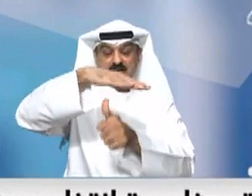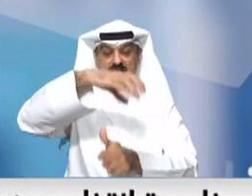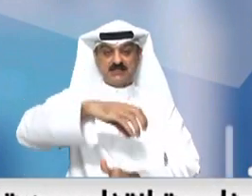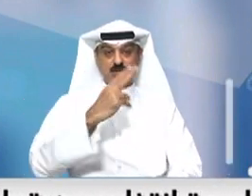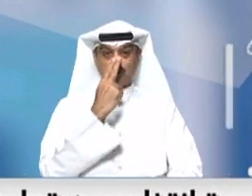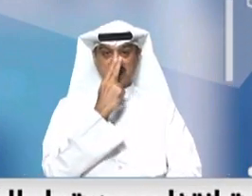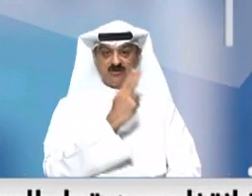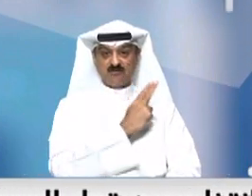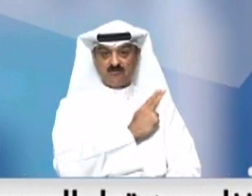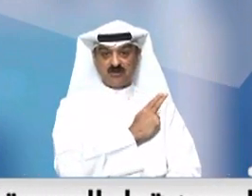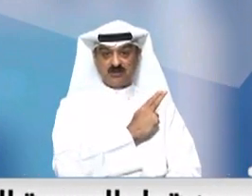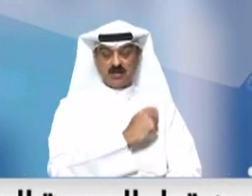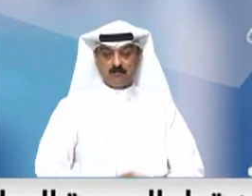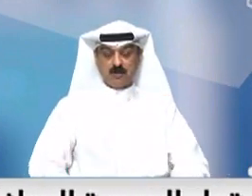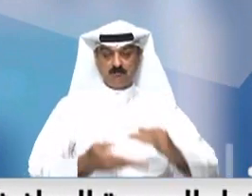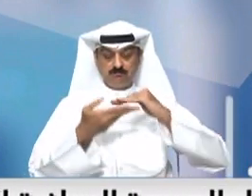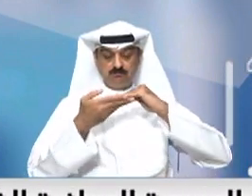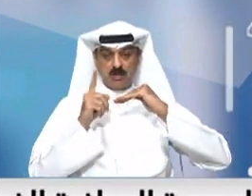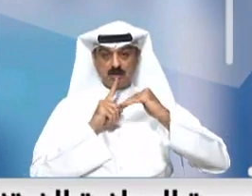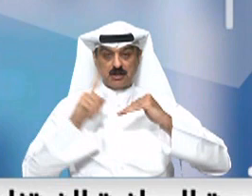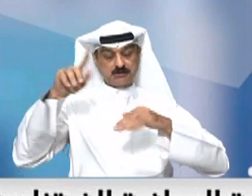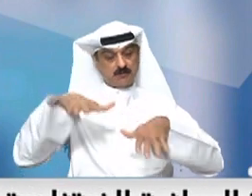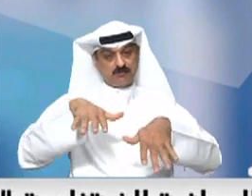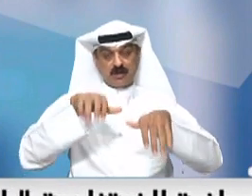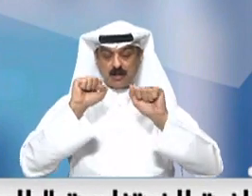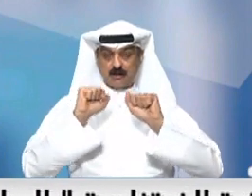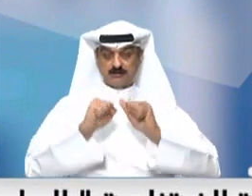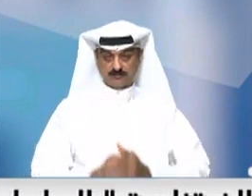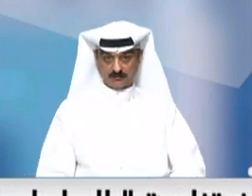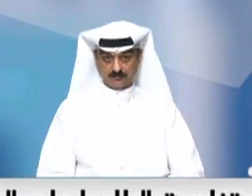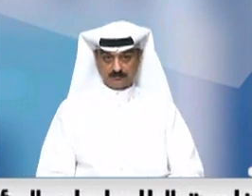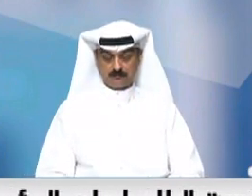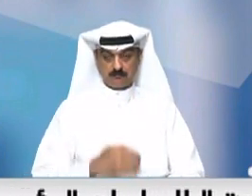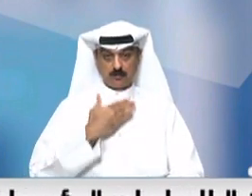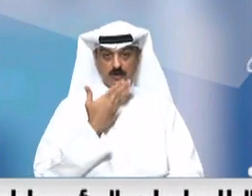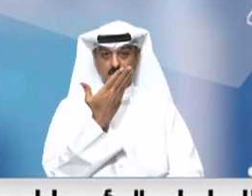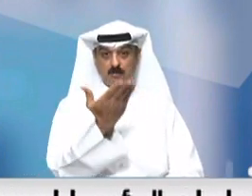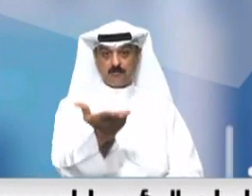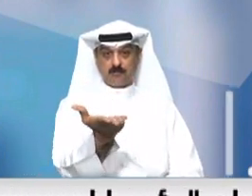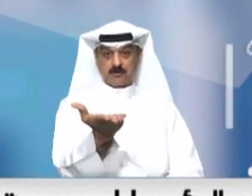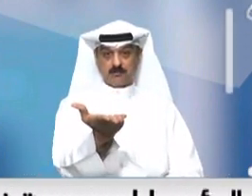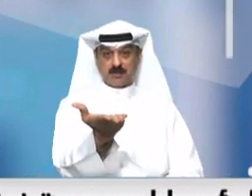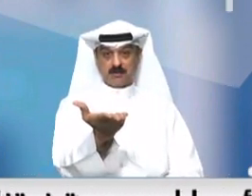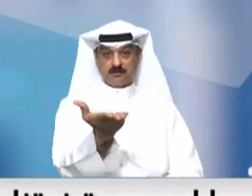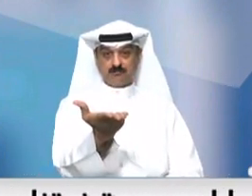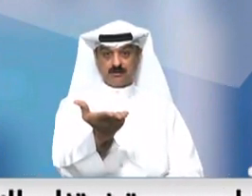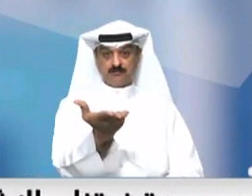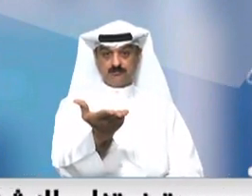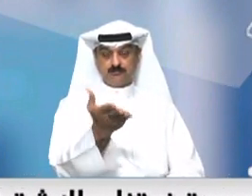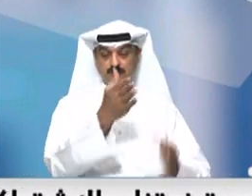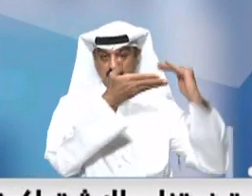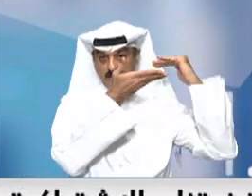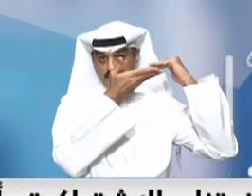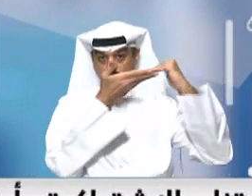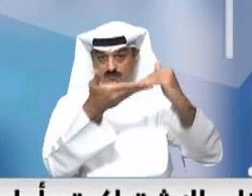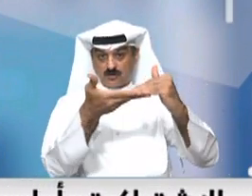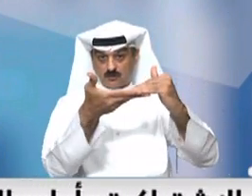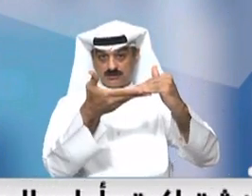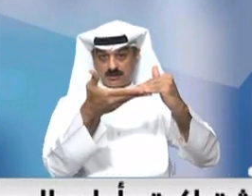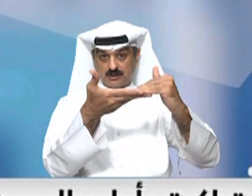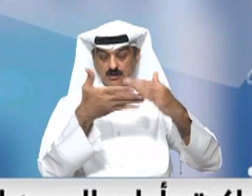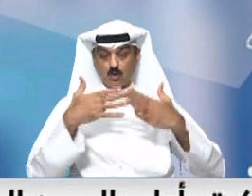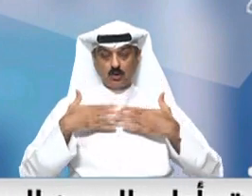الاشتراكيه واداء فخامته اليمين الدستوريه متمني سموه رعه الله لفخامته كل فيق والسداد